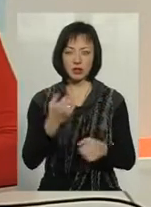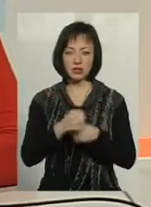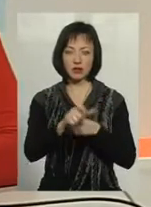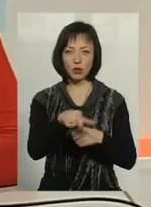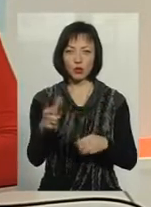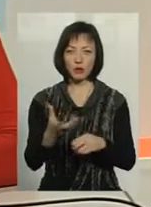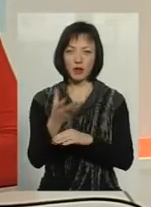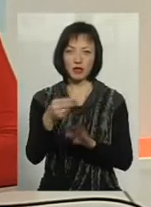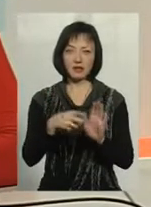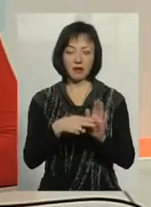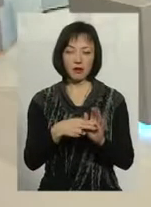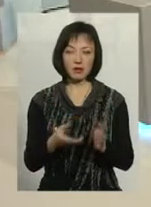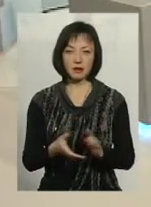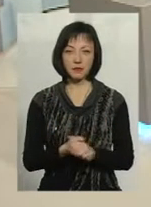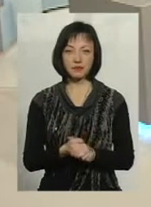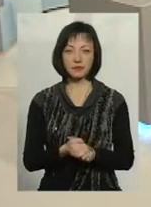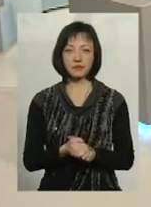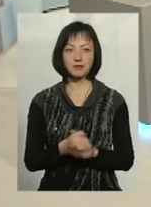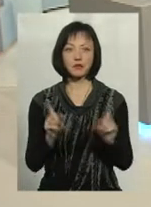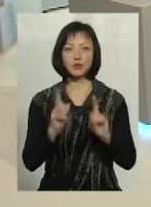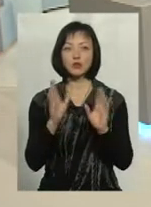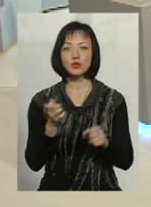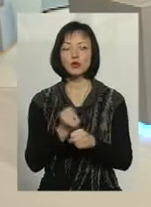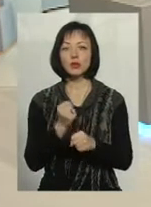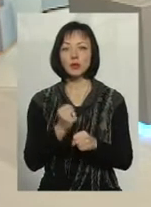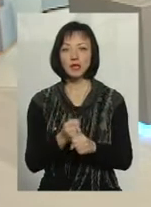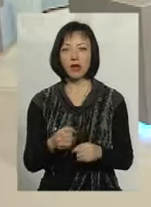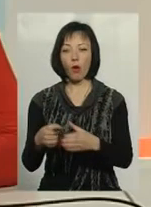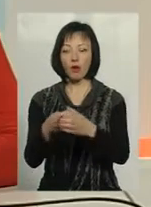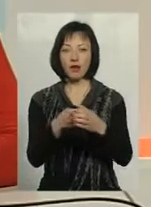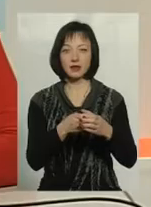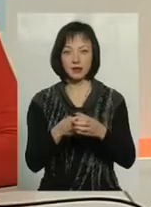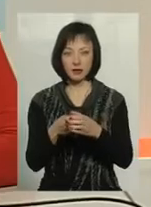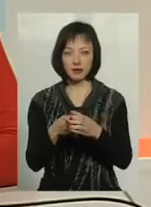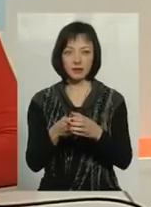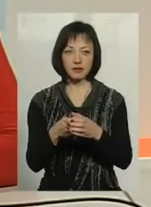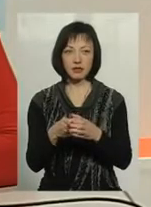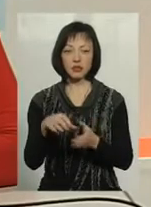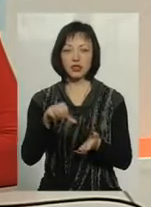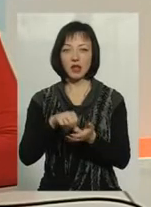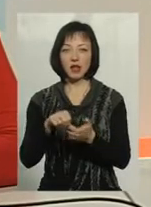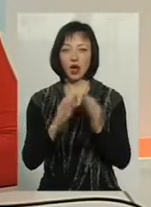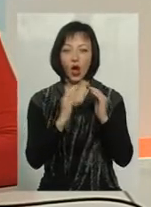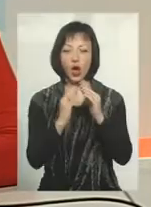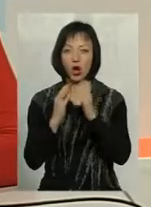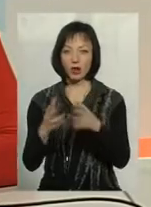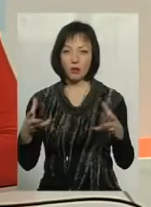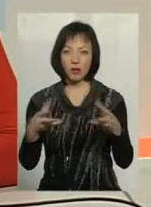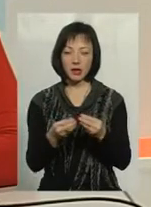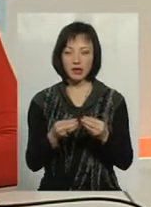тієї мінімальної зарплати на рівень безробіття в Україні. Тому що ми говоримо про легалізацію, але